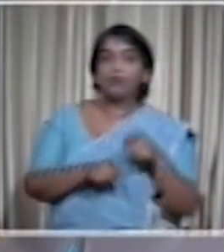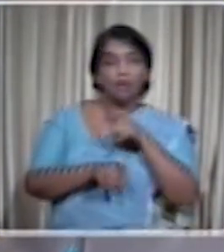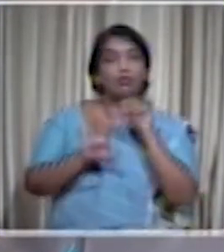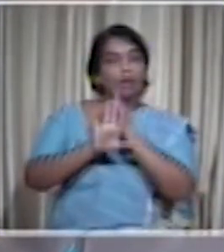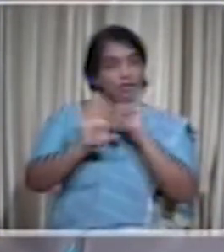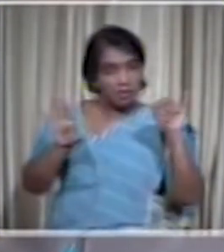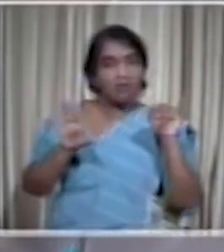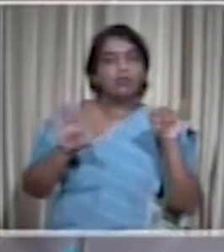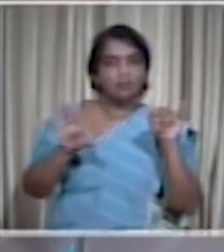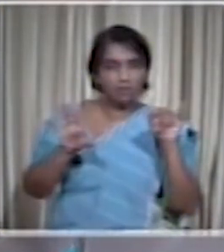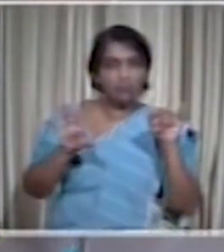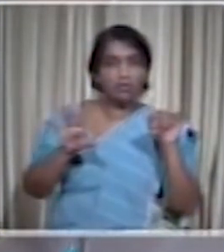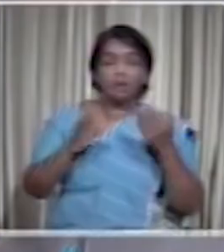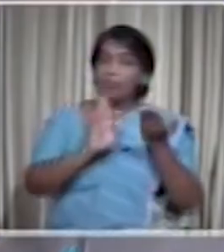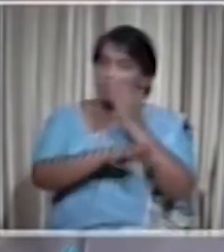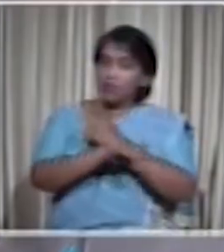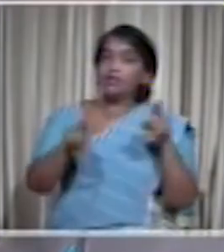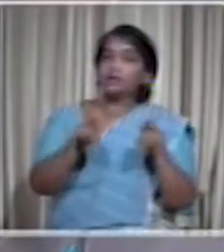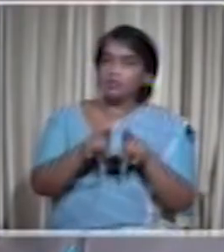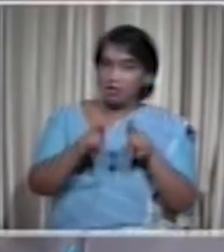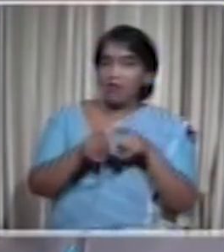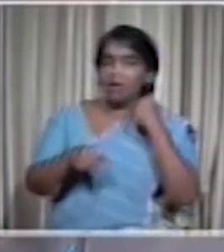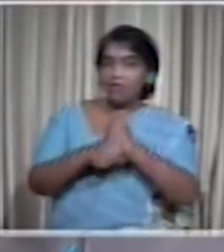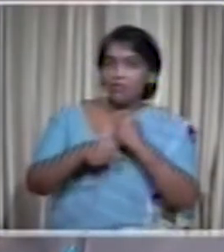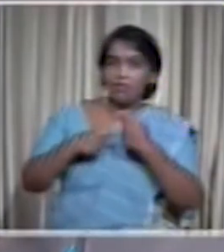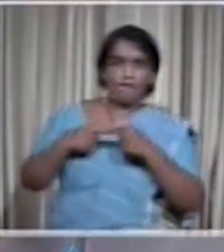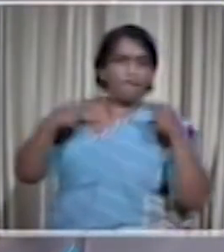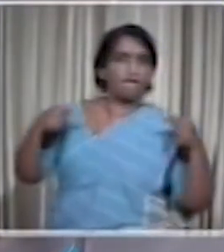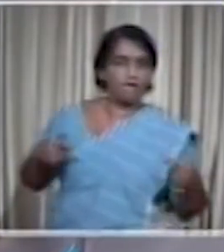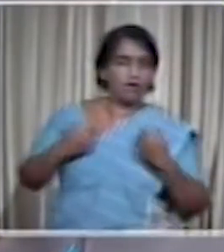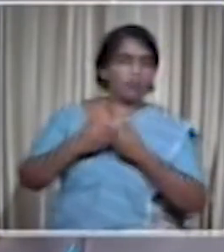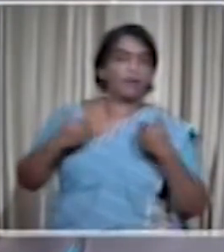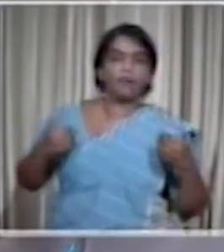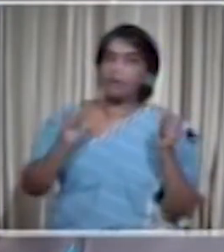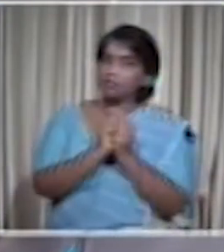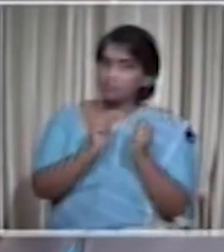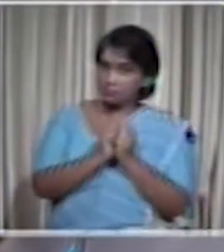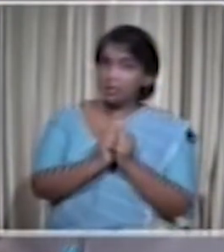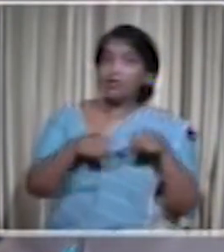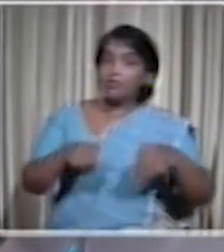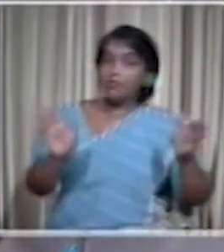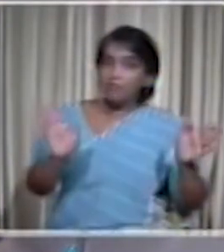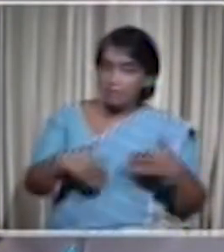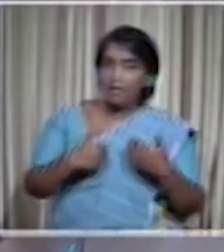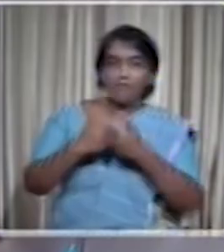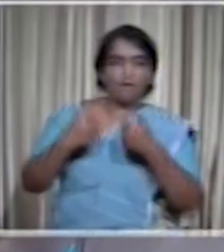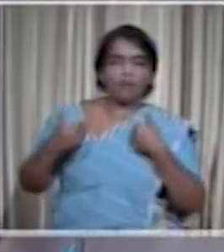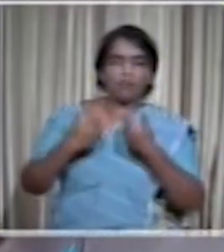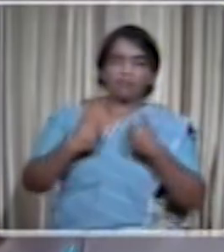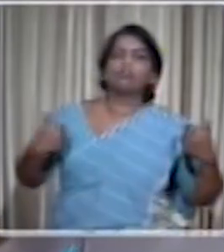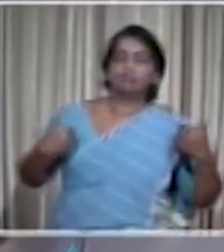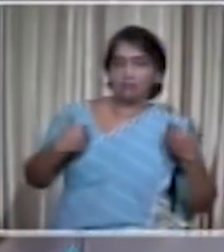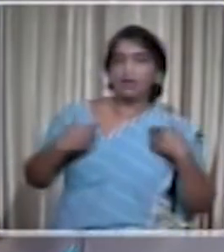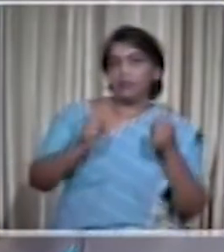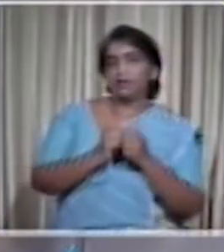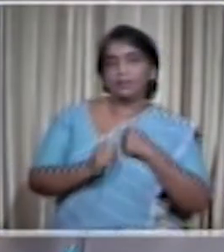දෙනාම මීට පෙර සිටම මේ ආණ්ඩුවට ප්‍රතිවිරුද්ධව ස්වාධීනව කටයුතු කළා වගේම තවදුරටත් ස්වාධීනව කටයුතු කරනවා කියන එක මම